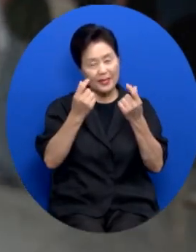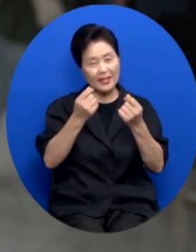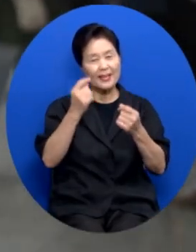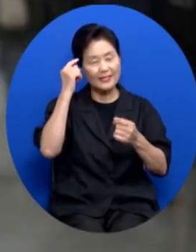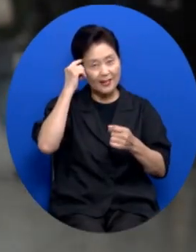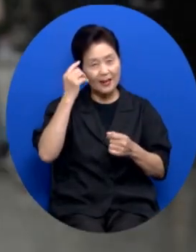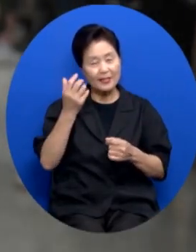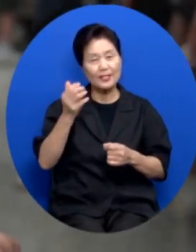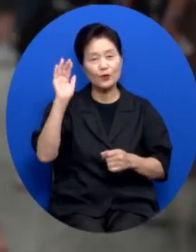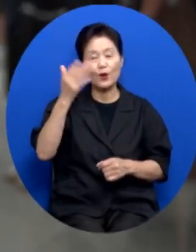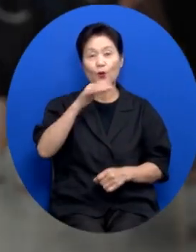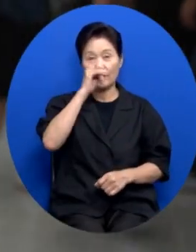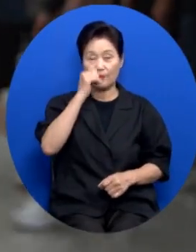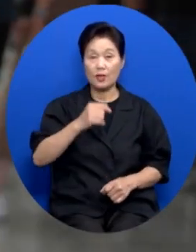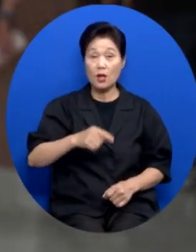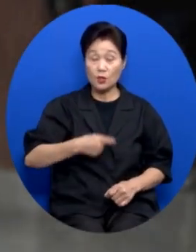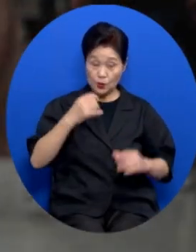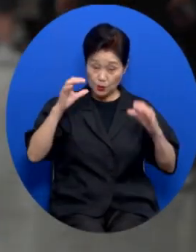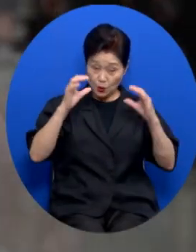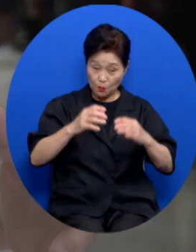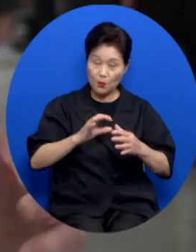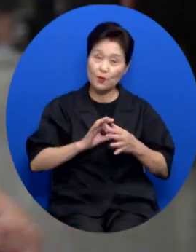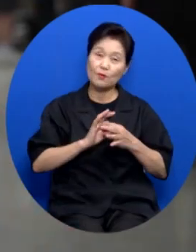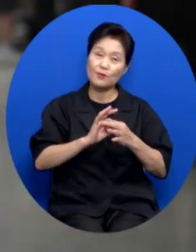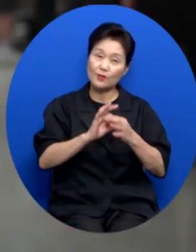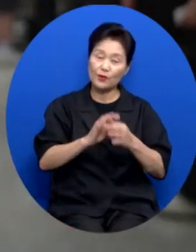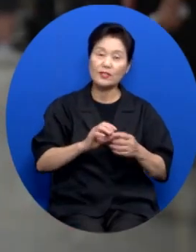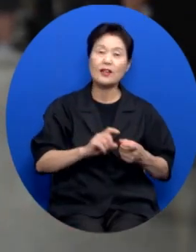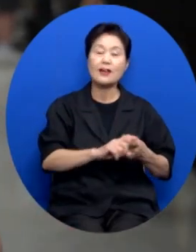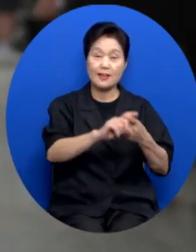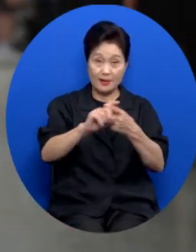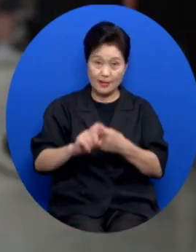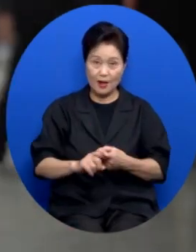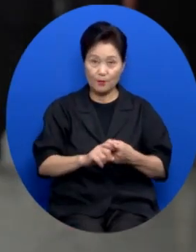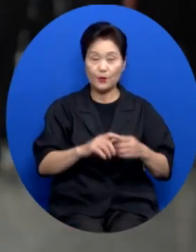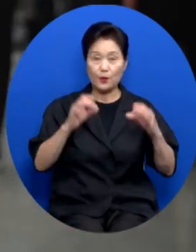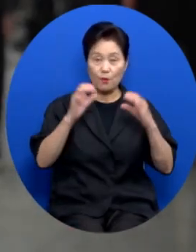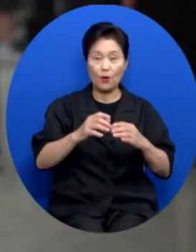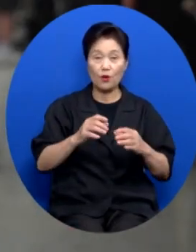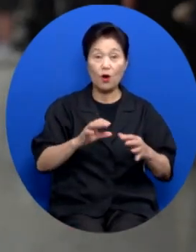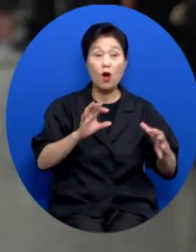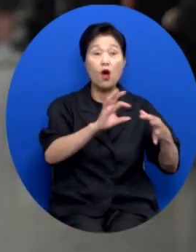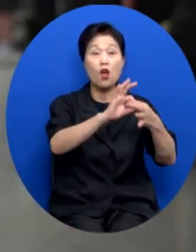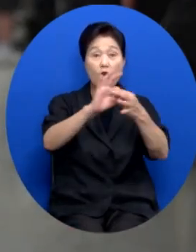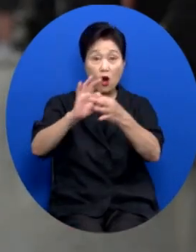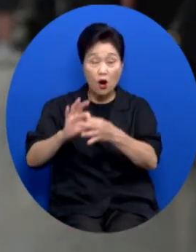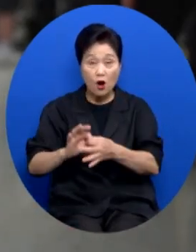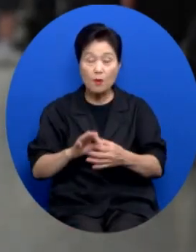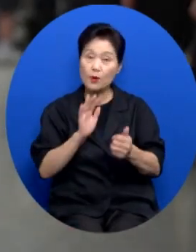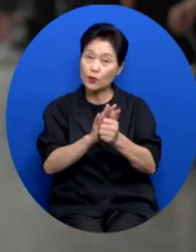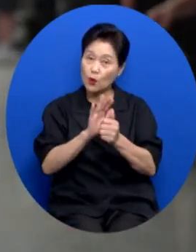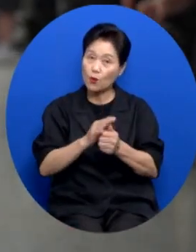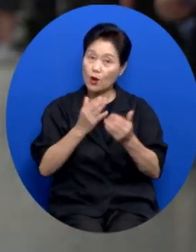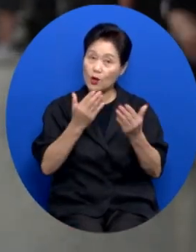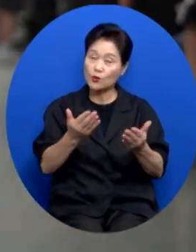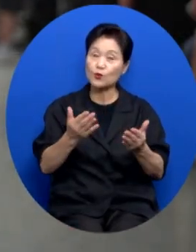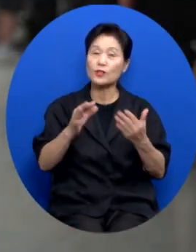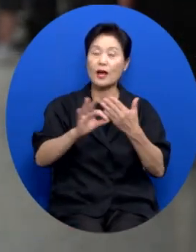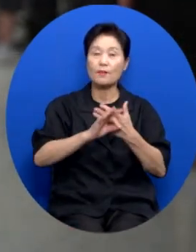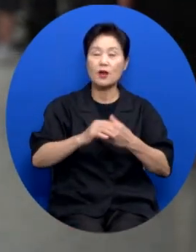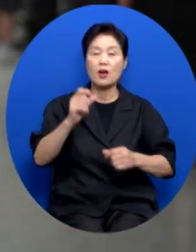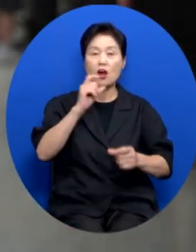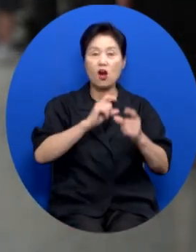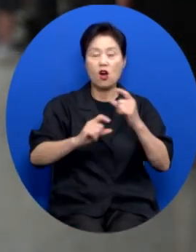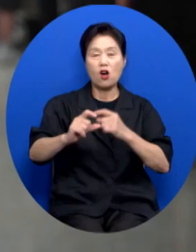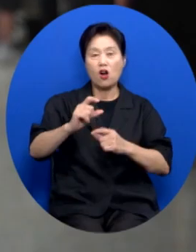있는 그들의 자발적인 모임을 통해서 연합으로 우리가 연결만 해준다면 그들이 그 힘이 훨씬 더